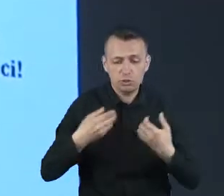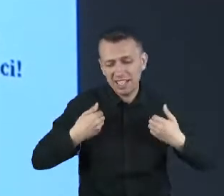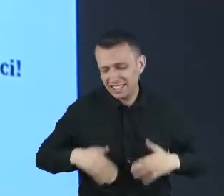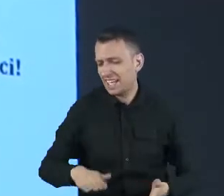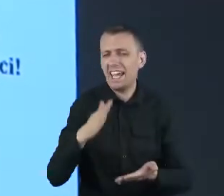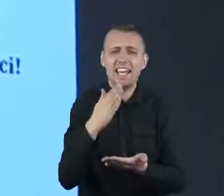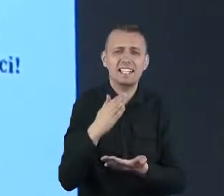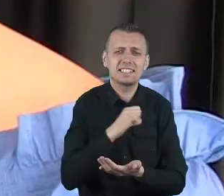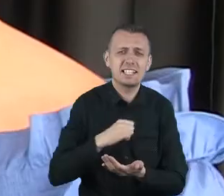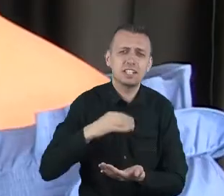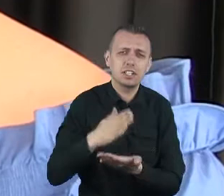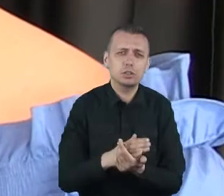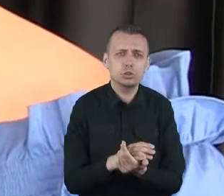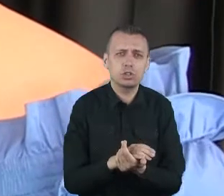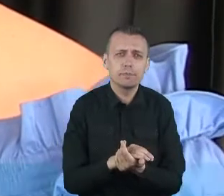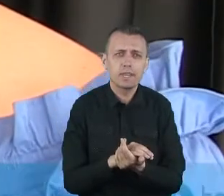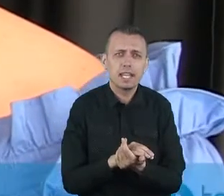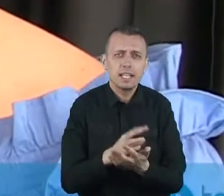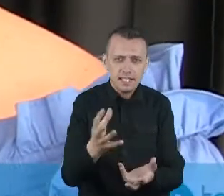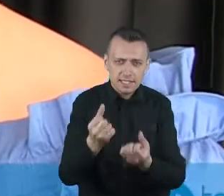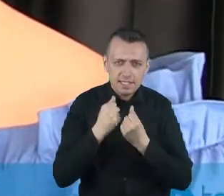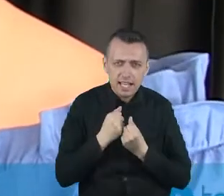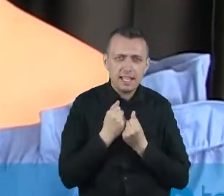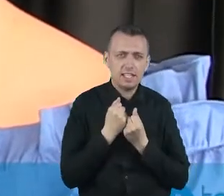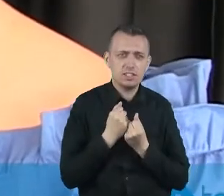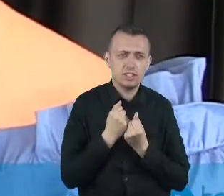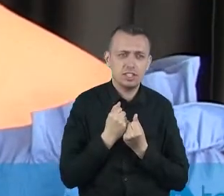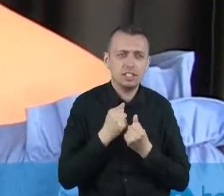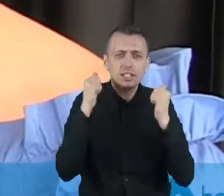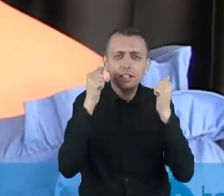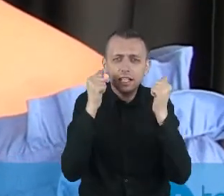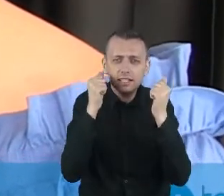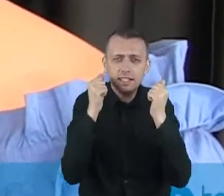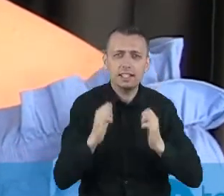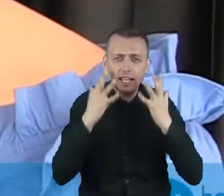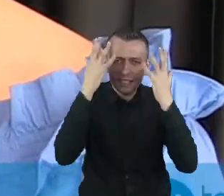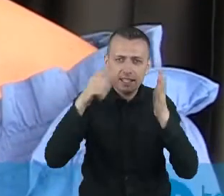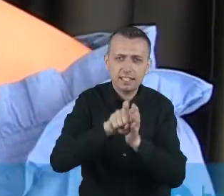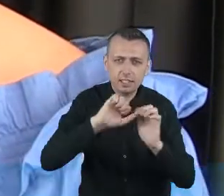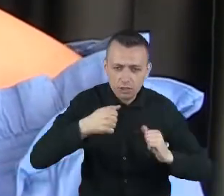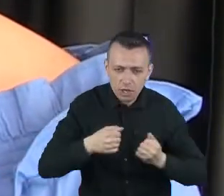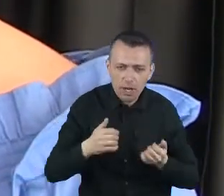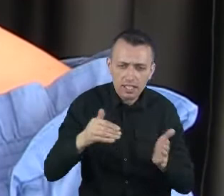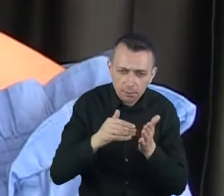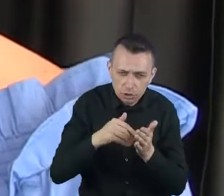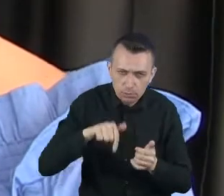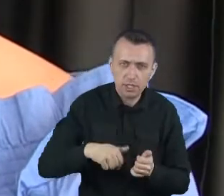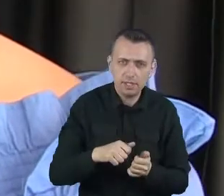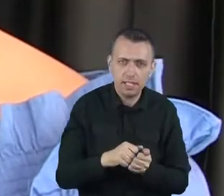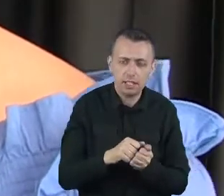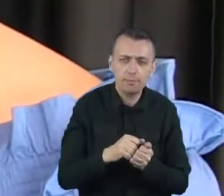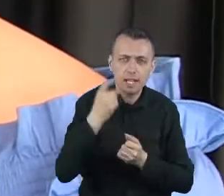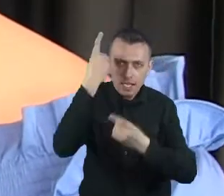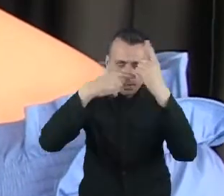i wyciągnęli wnioski. Motywacja to jest coś, co daje nam taką chęć i energię do działania i my potrzebujemy motywacji.